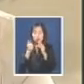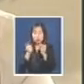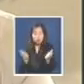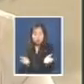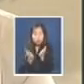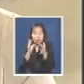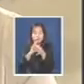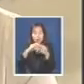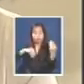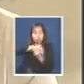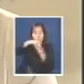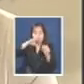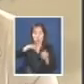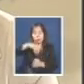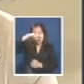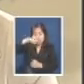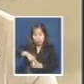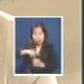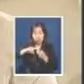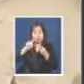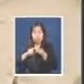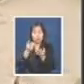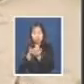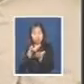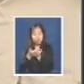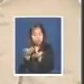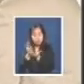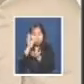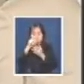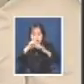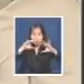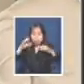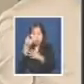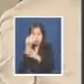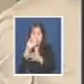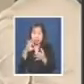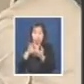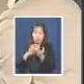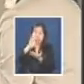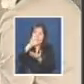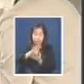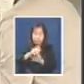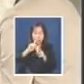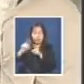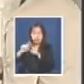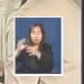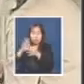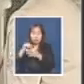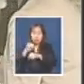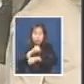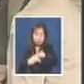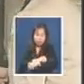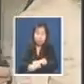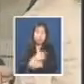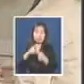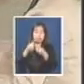ฐกิจในประเทศการที่จะต้องใช้เงินของภาครัฐในการลงทุนโครงสร้างพื้นฐานให้เกิดการจ้างงานแ